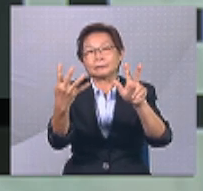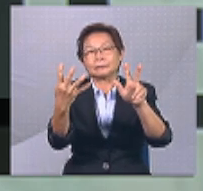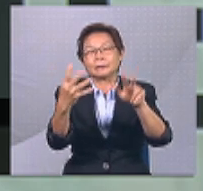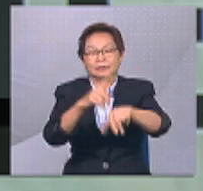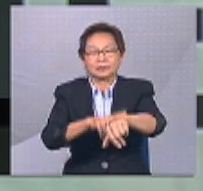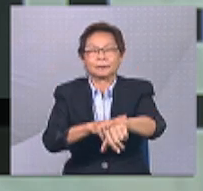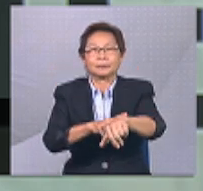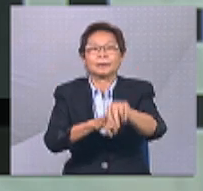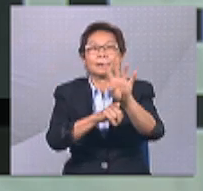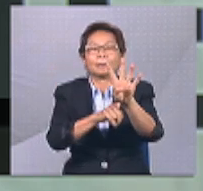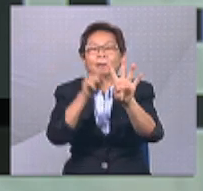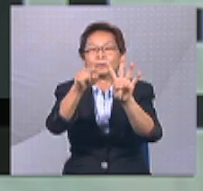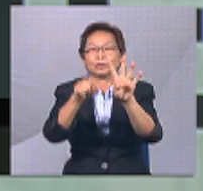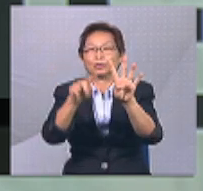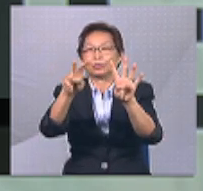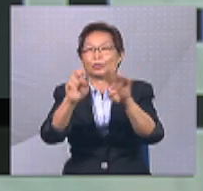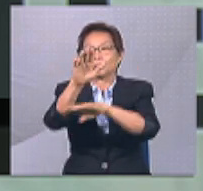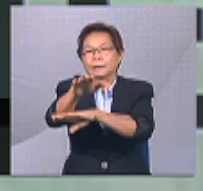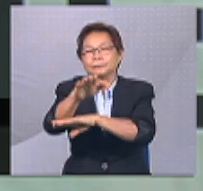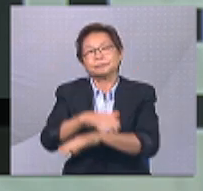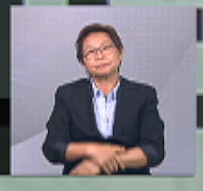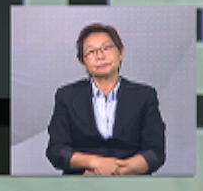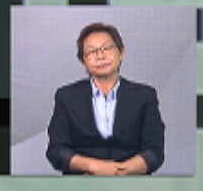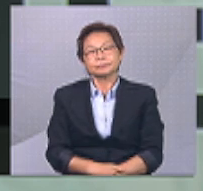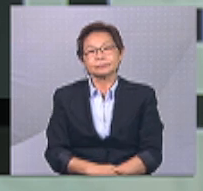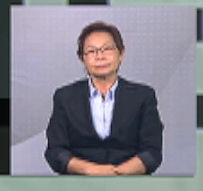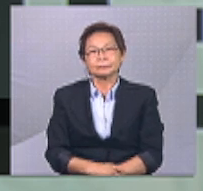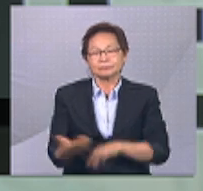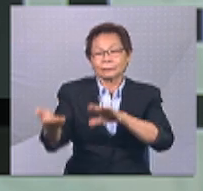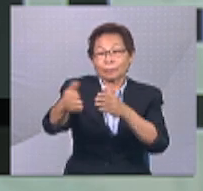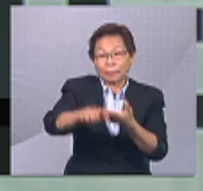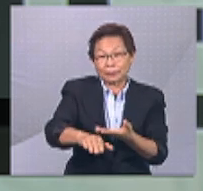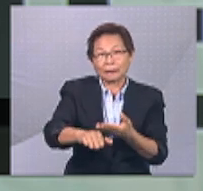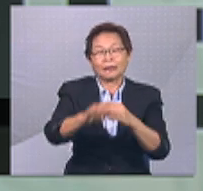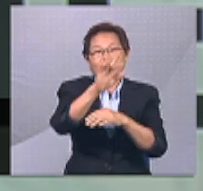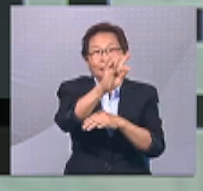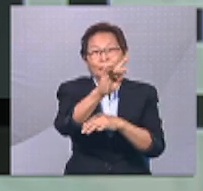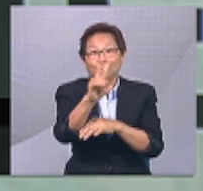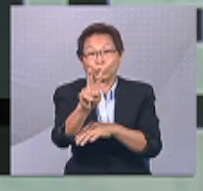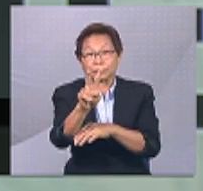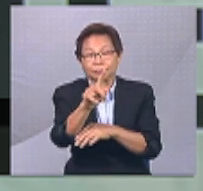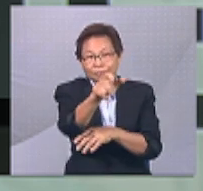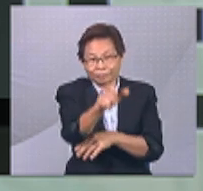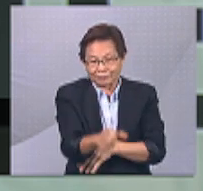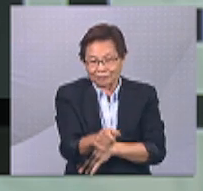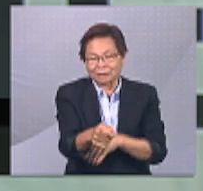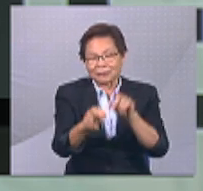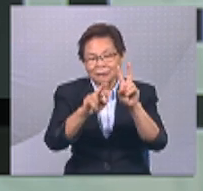jam 4.20 petang. Kes kematian ke-82, iaitu kes